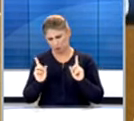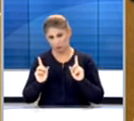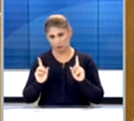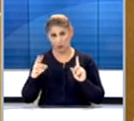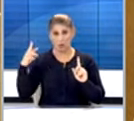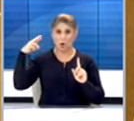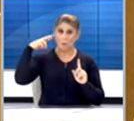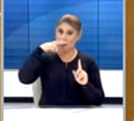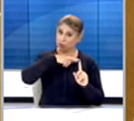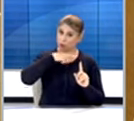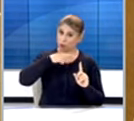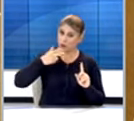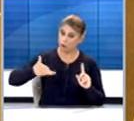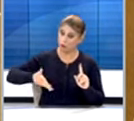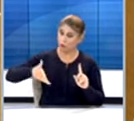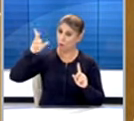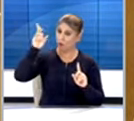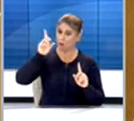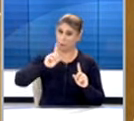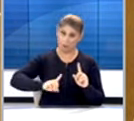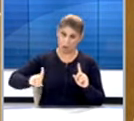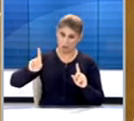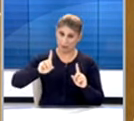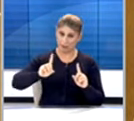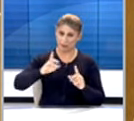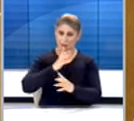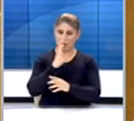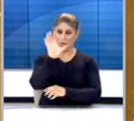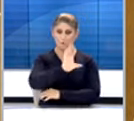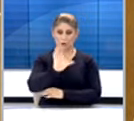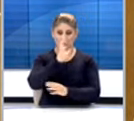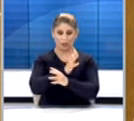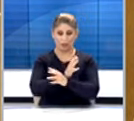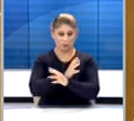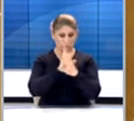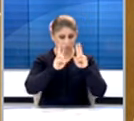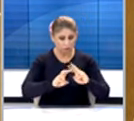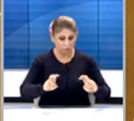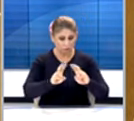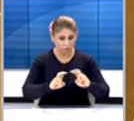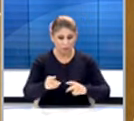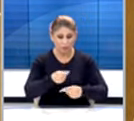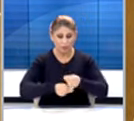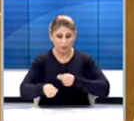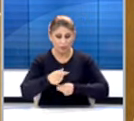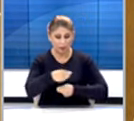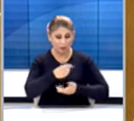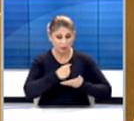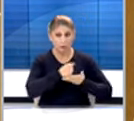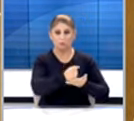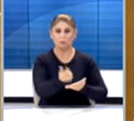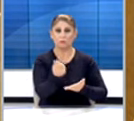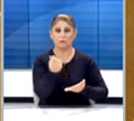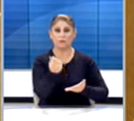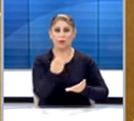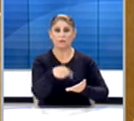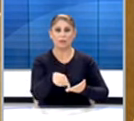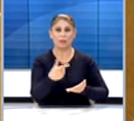Πρωθυπουργίας Μητσοτάκη, η Ευρωπαία Εισαγγελέας έρχεται να κάνει έρευνα για τη διαχείριση των κονδυλίων